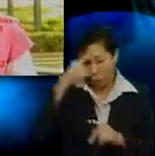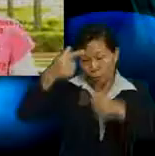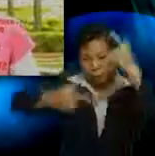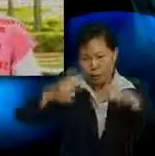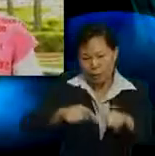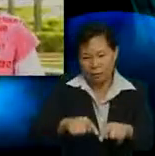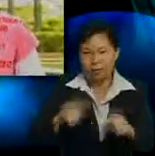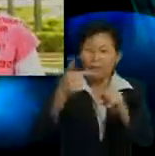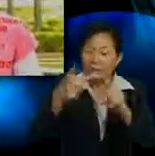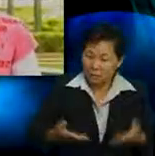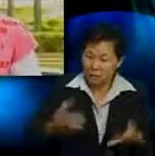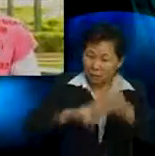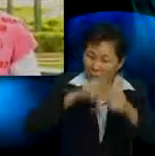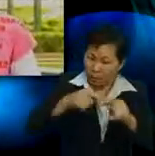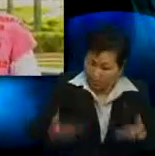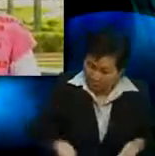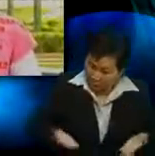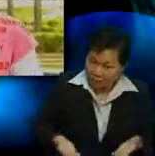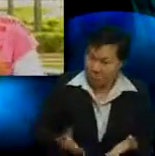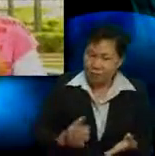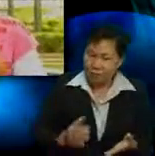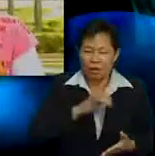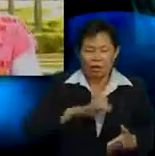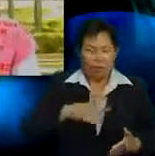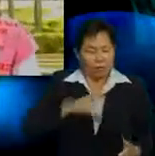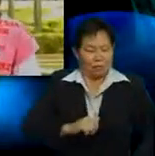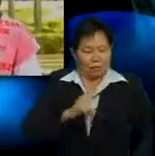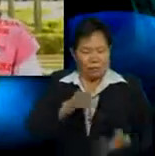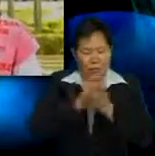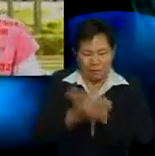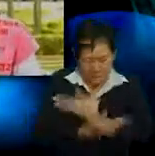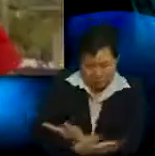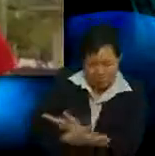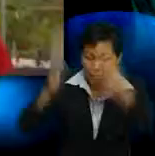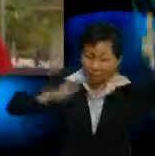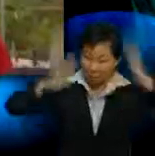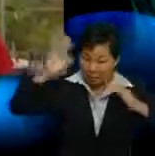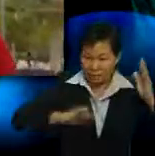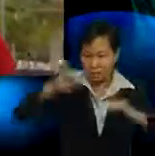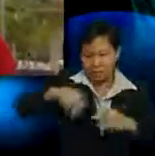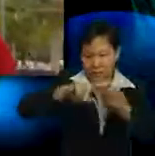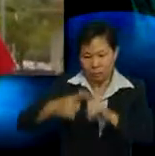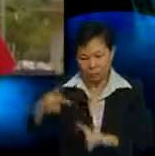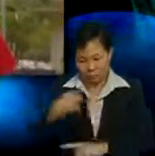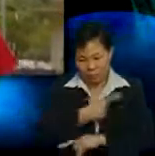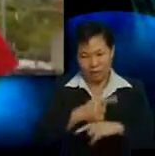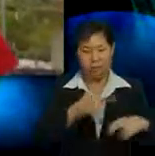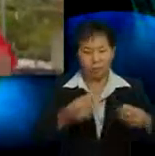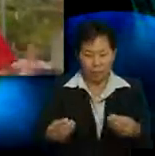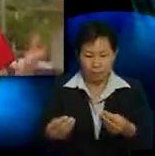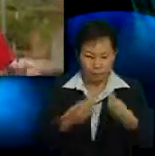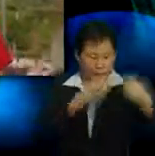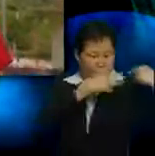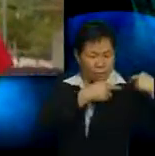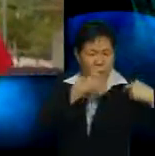melawat ke sini. Apabila berada di sini, saya berasa bangga menjadi anak Malaysia. Ya kawan-kawan, kita diamanahkan untuk